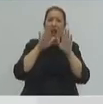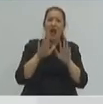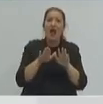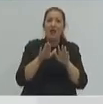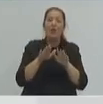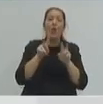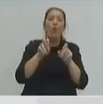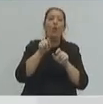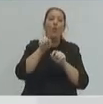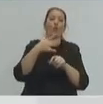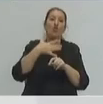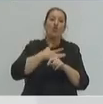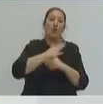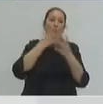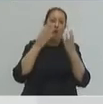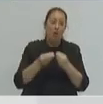olarak.